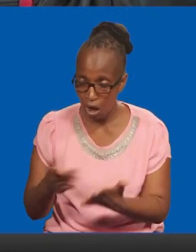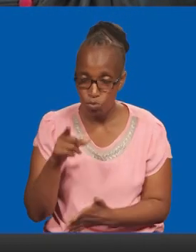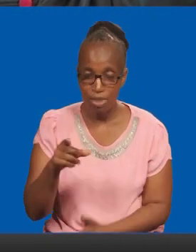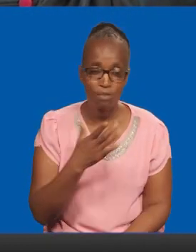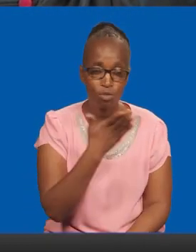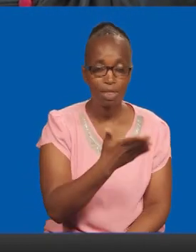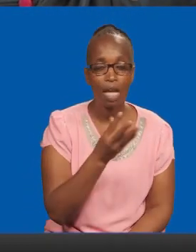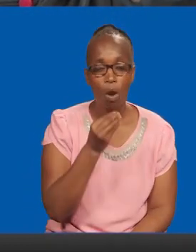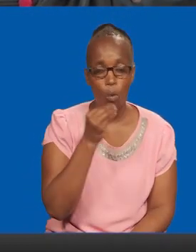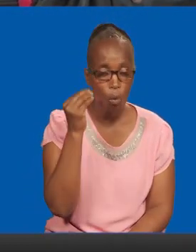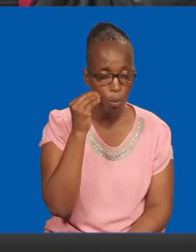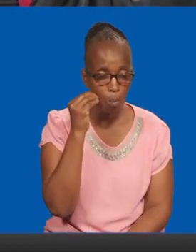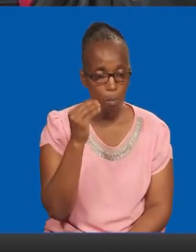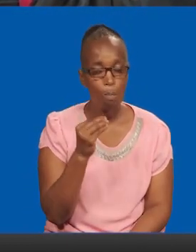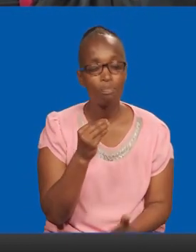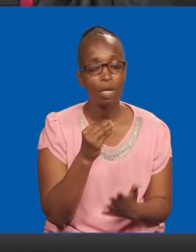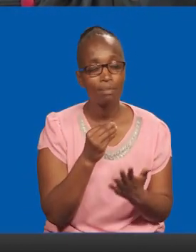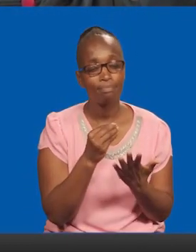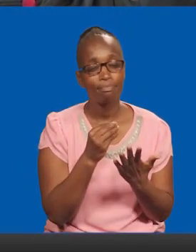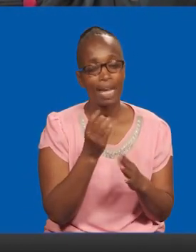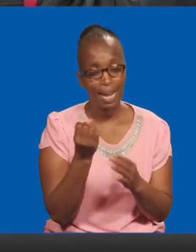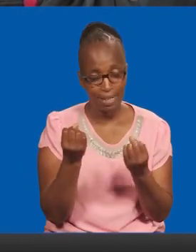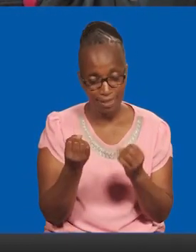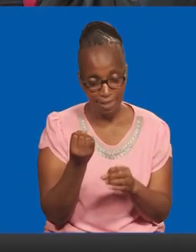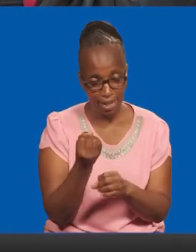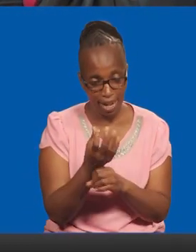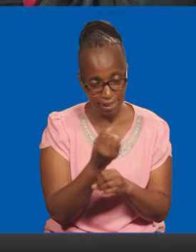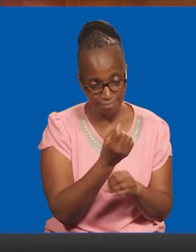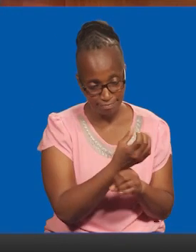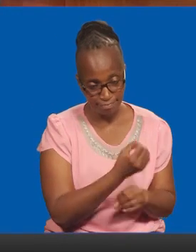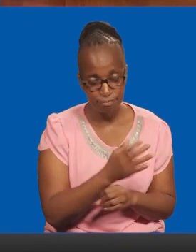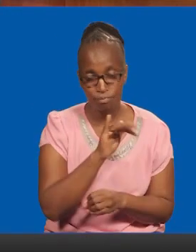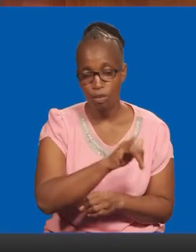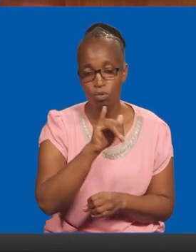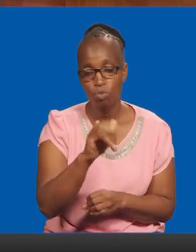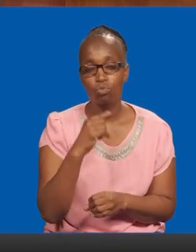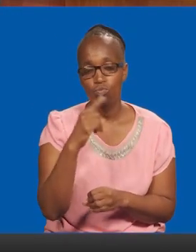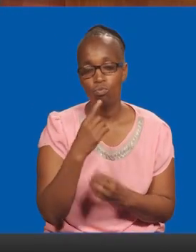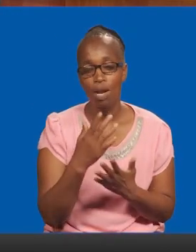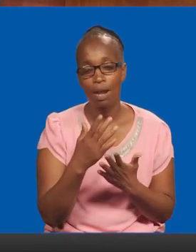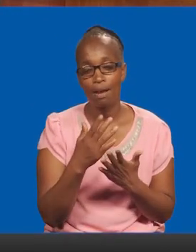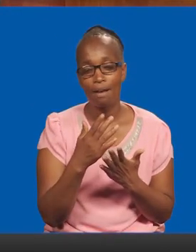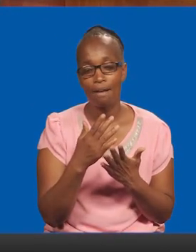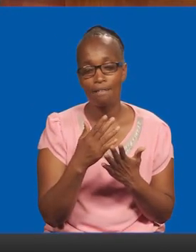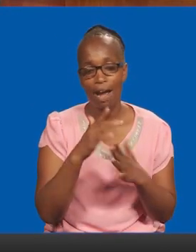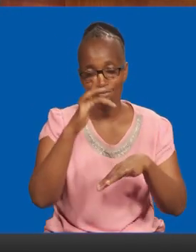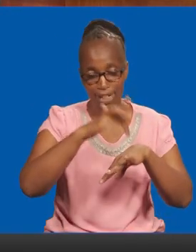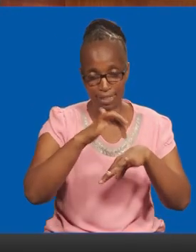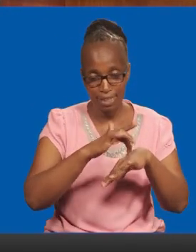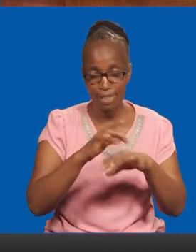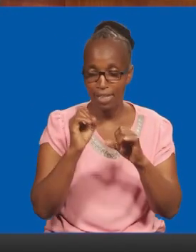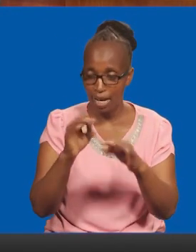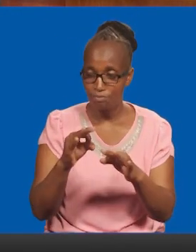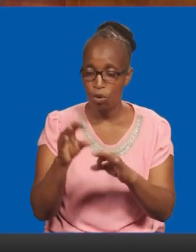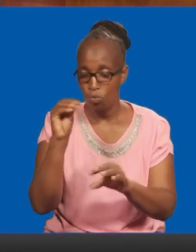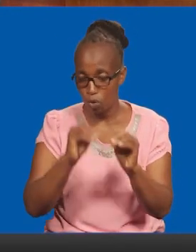kitambaa, ukipanguza wale ambayo wanalia machozi. Kukiwa na hospital bill, ulikuwa pale. Kukiwa na jambo